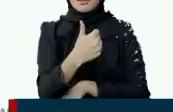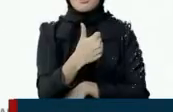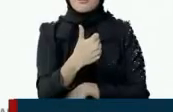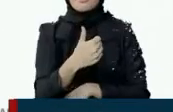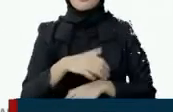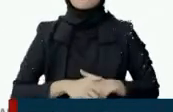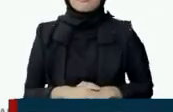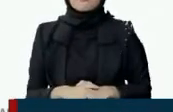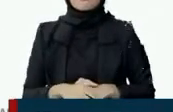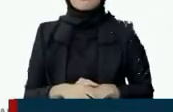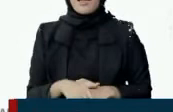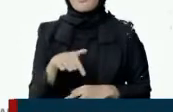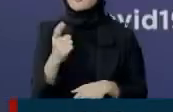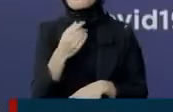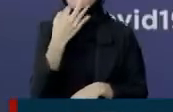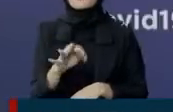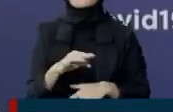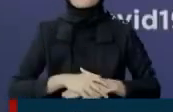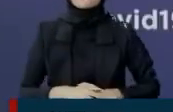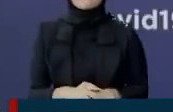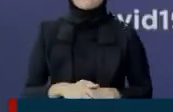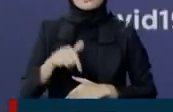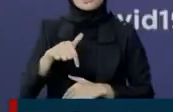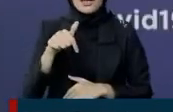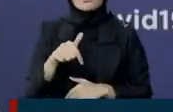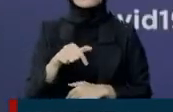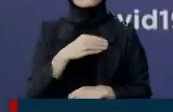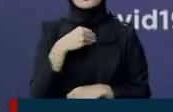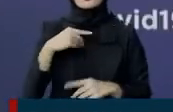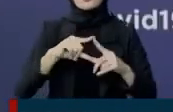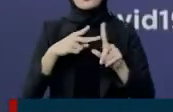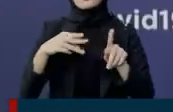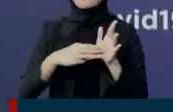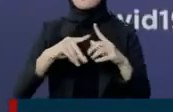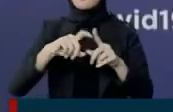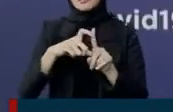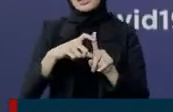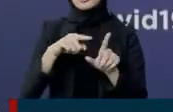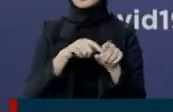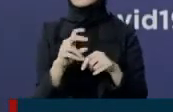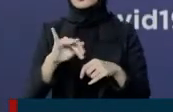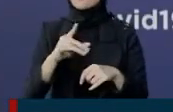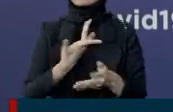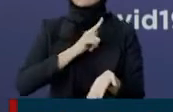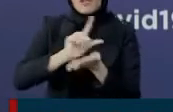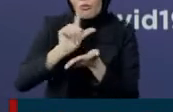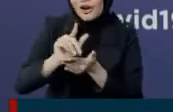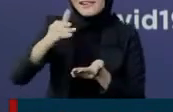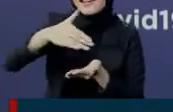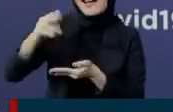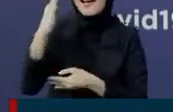protokol kesehatan makanan dengan gizi seimbang juga menjadi kunci bagi kesembuhan pasien positif yang saat ini dirawat di rumah